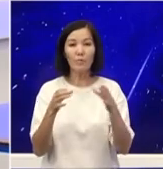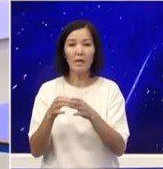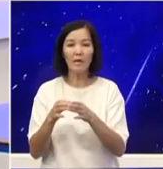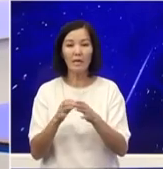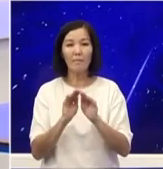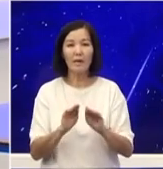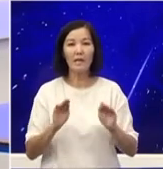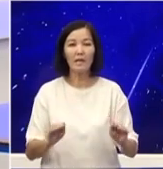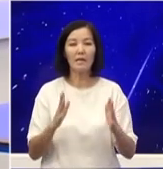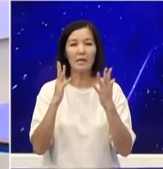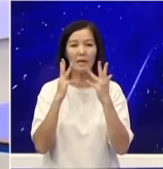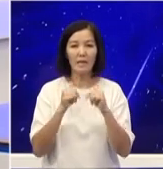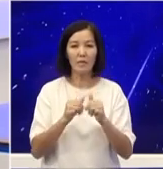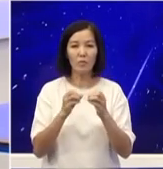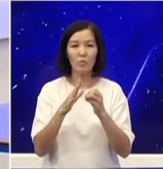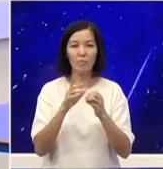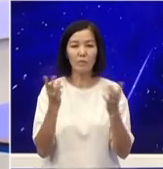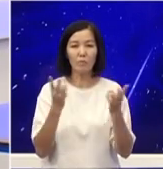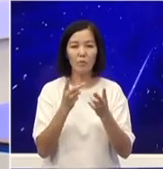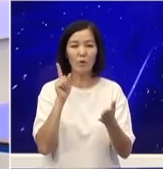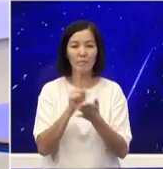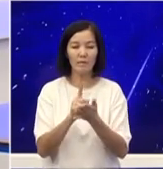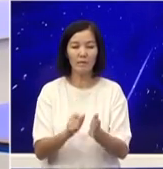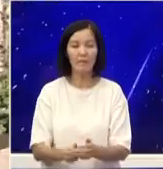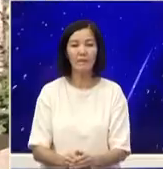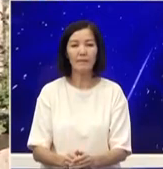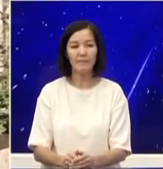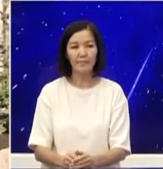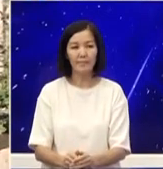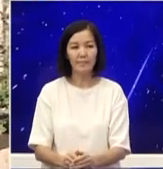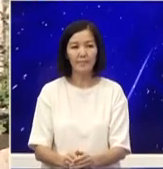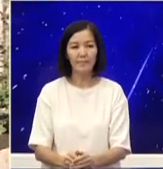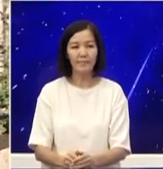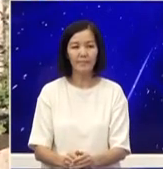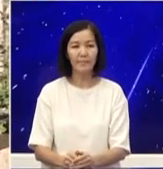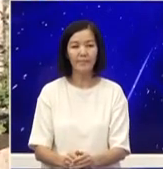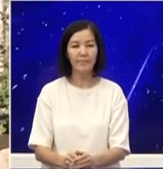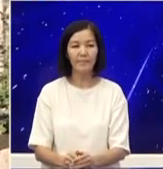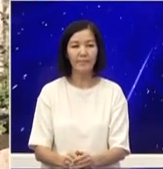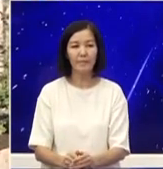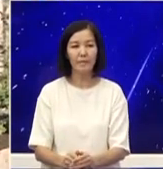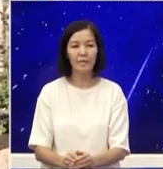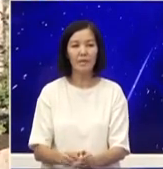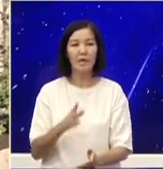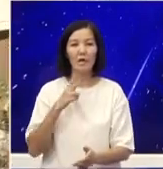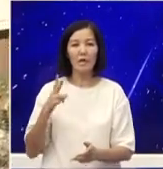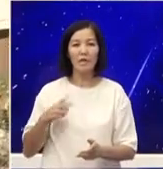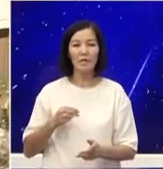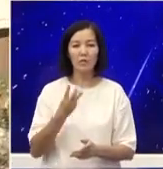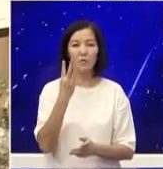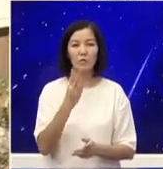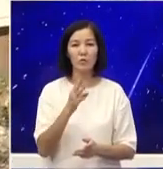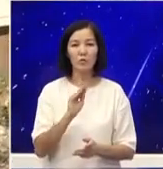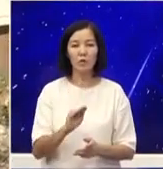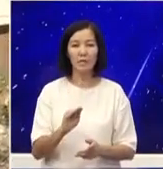топтағы жеткіншектер саны 15-тен аспау керек. Инна Шестаковскаяның қызы 3 жаста, 5 ай бала